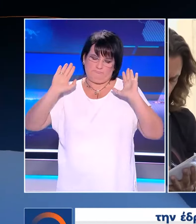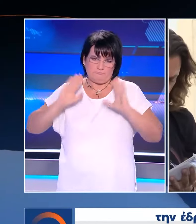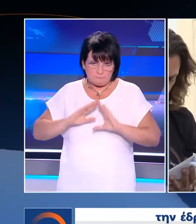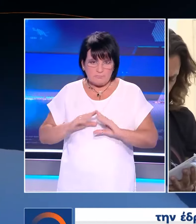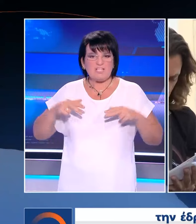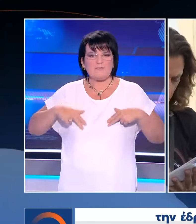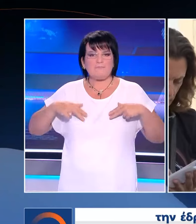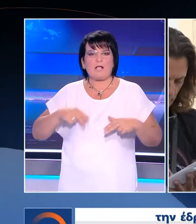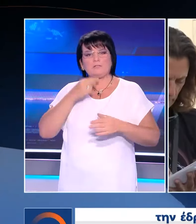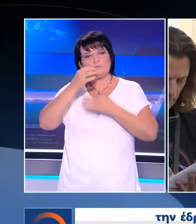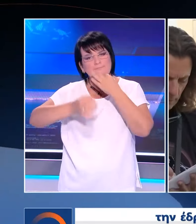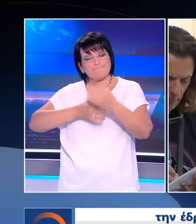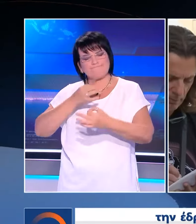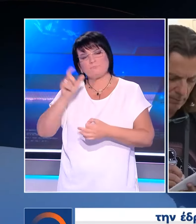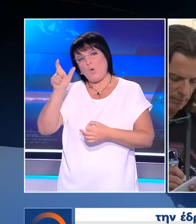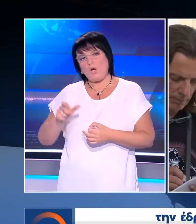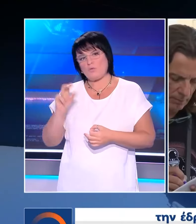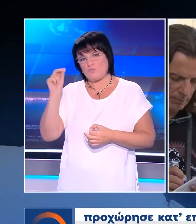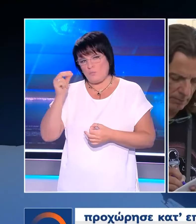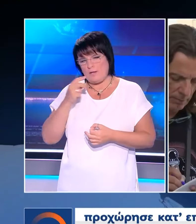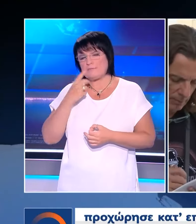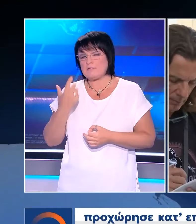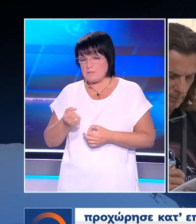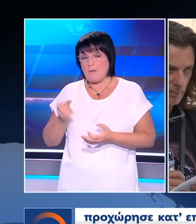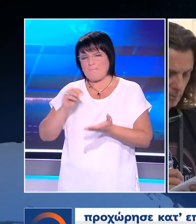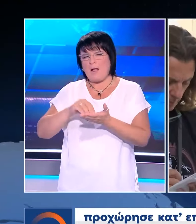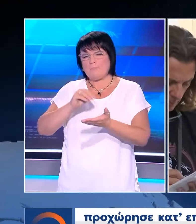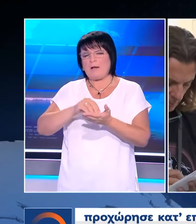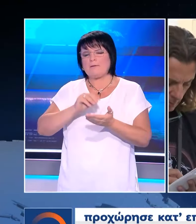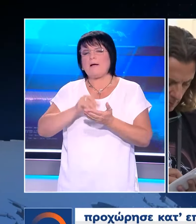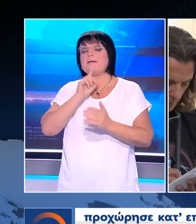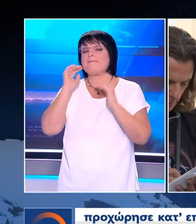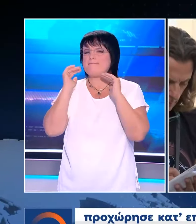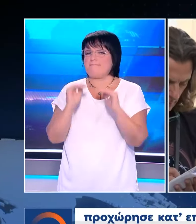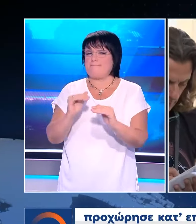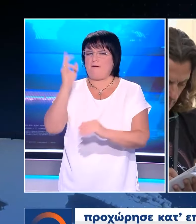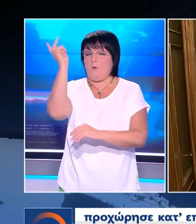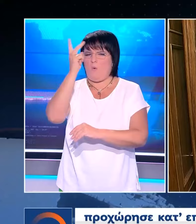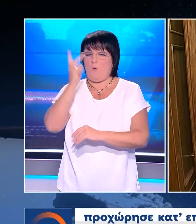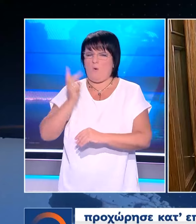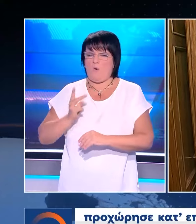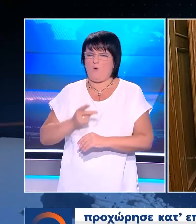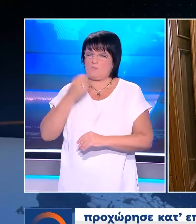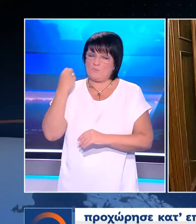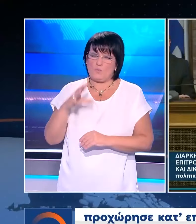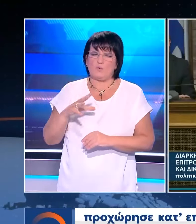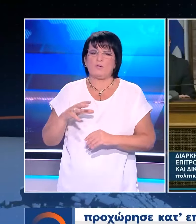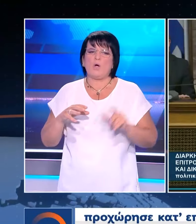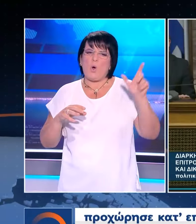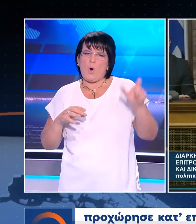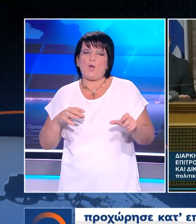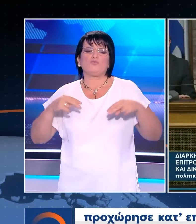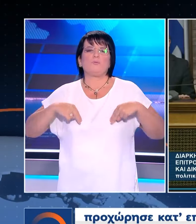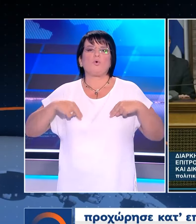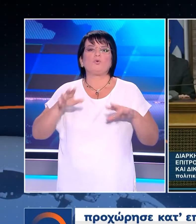της η κυβέρνηση εξηγεί πως ο βουλευτής προχώρησε κατ επανάληψη σε συκοφαντικές καταγγελίες με τον άκη σκέρτσο να